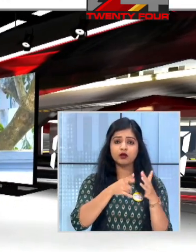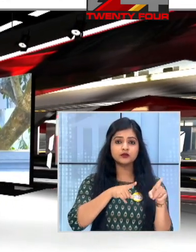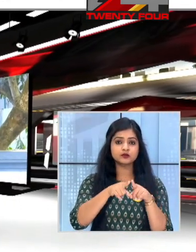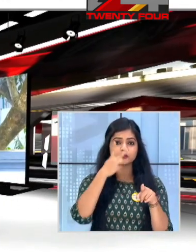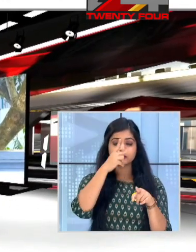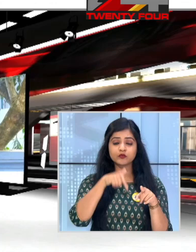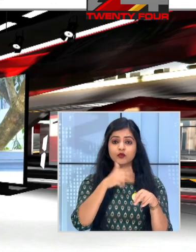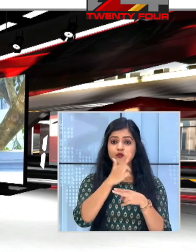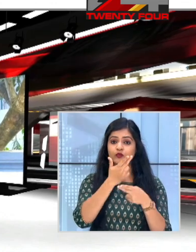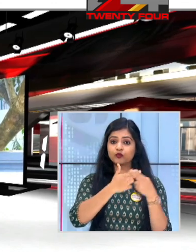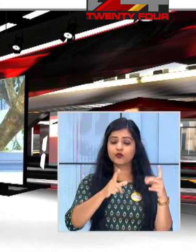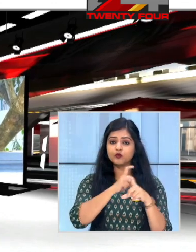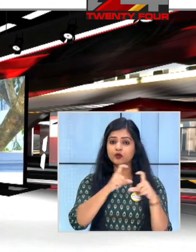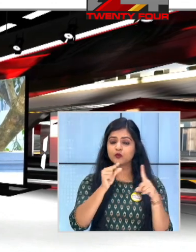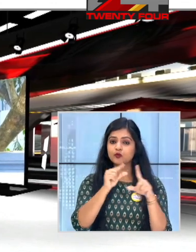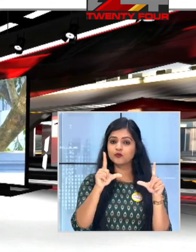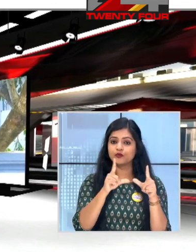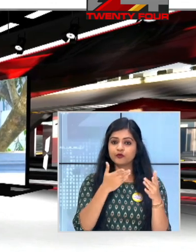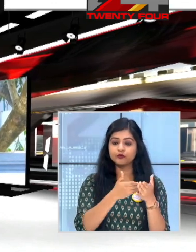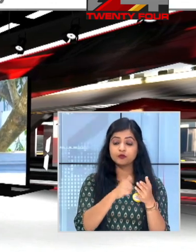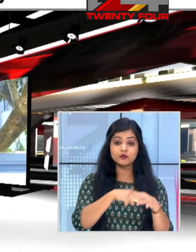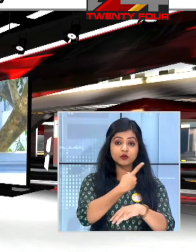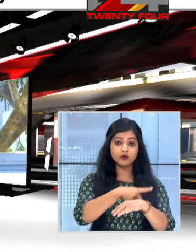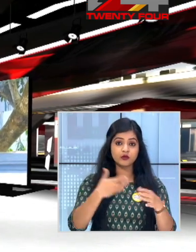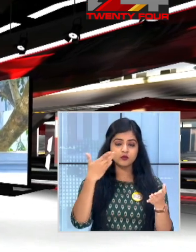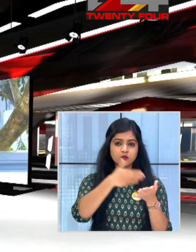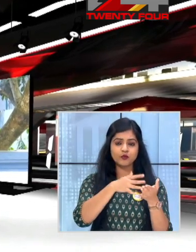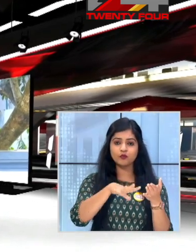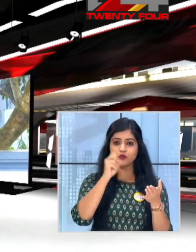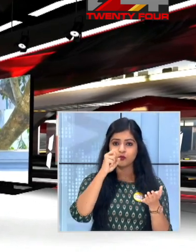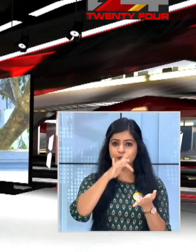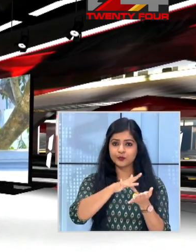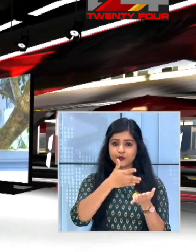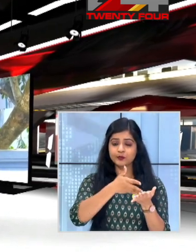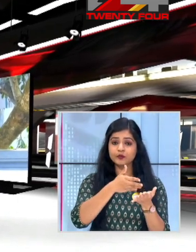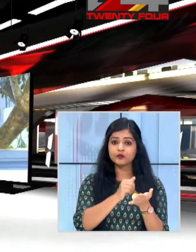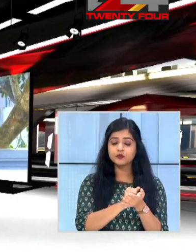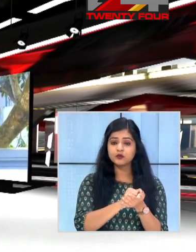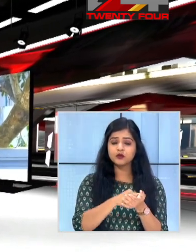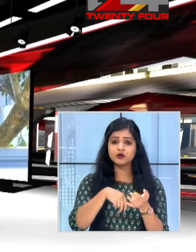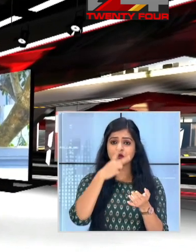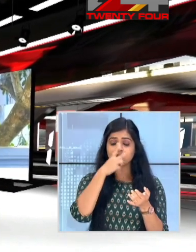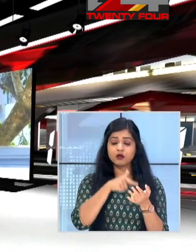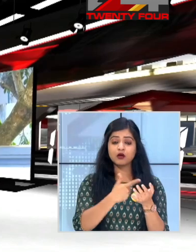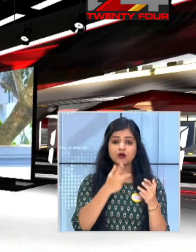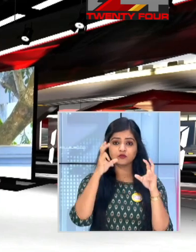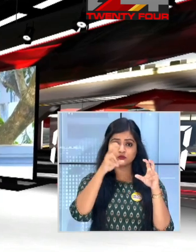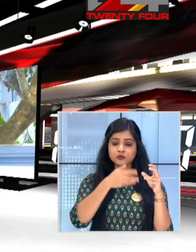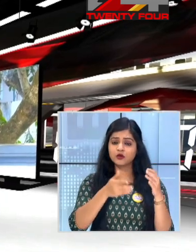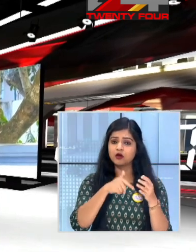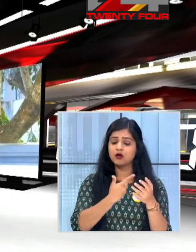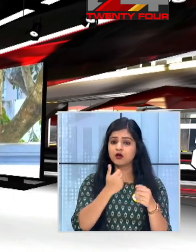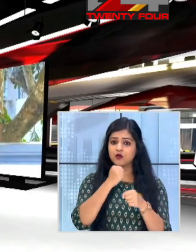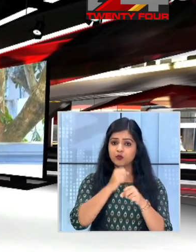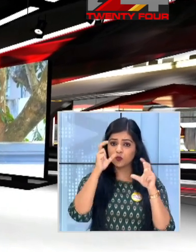ഉദാഹരണമാണ്, ദൃശ്യസഹിതമുള്ള തെളിവാണ്. ഈ കടുവ കണ്ടെത്തിയ പ്രദേശം അല്ലെങ്കിൽ എത്തിയ പ്രദേശത്ത് പരിശോധനയോ നിരീക്ഷണമോ നടക്കുന്ന ഇടമാണോ? നേരത്തെ